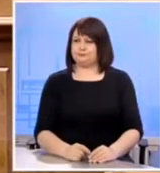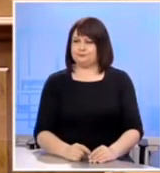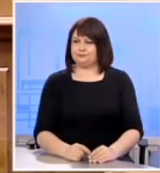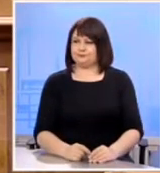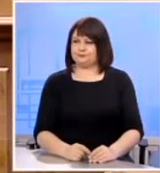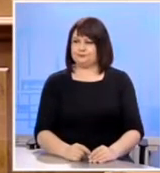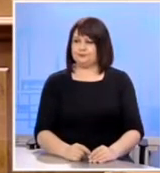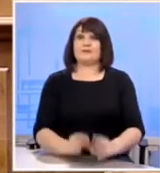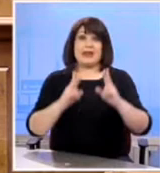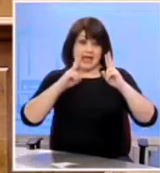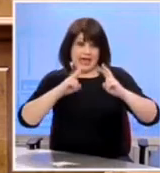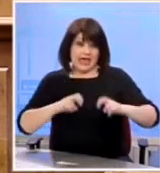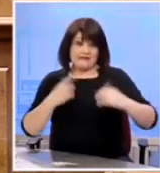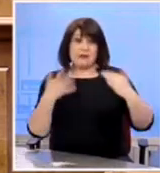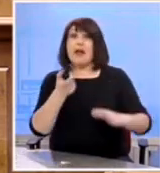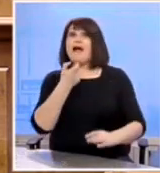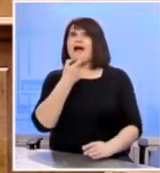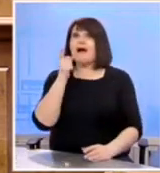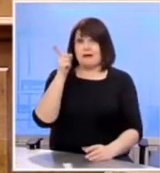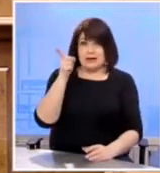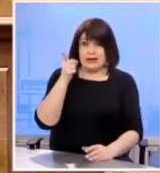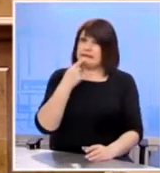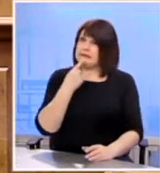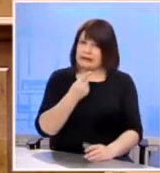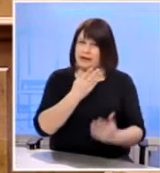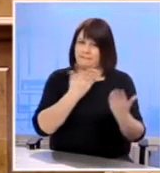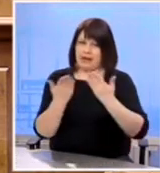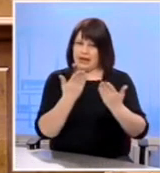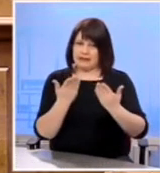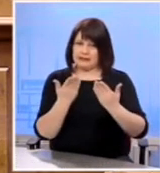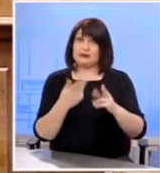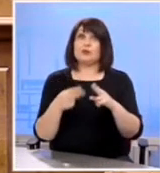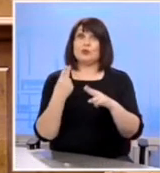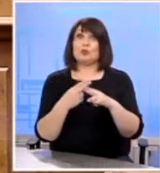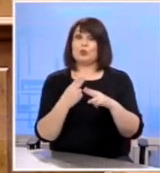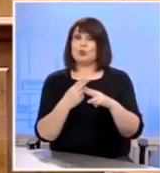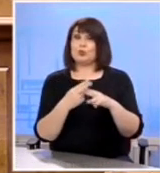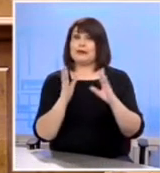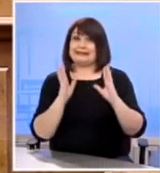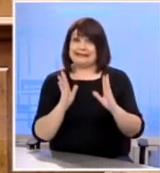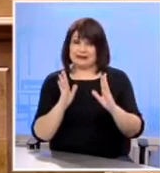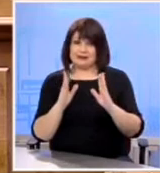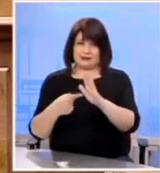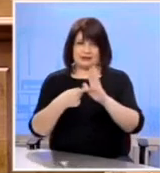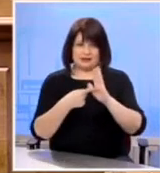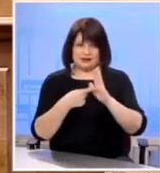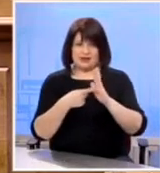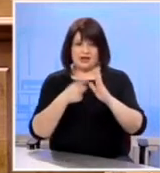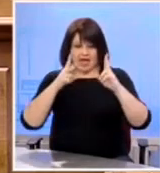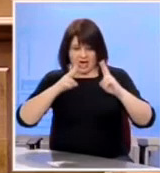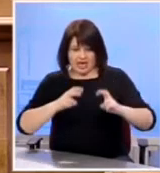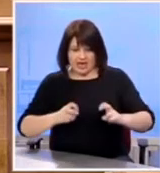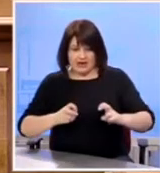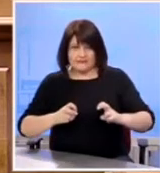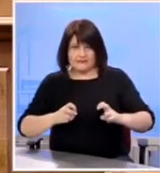Αναφέρεται σε έρευνα που έγινε στη Βρετανία και λέει: σημαντικό χαρακτηριστικό που αναδεικνύει η εν λόγω έρευνα είναι η